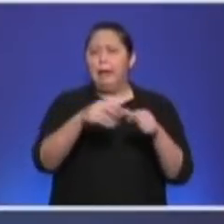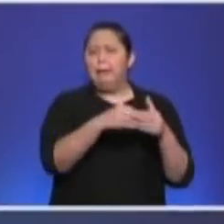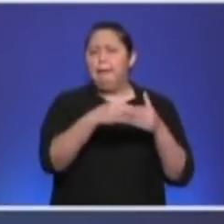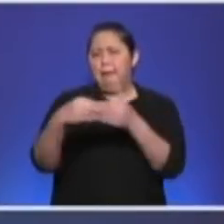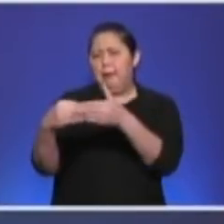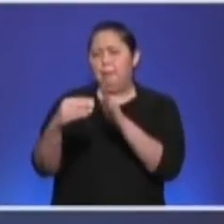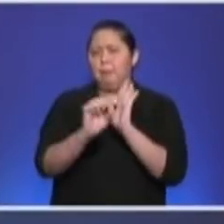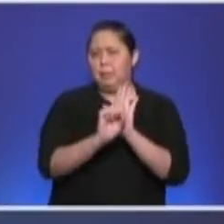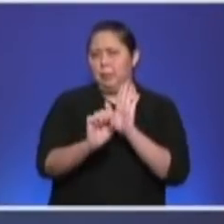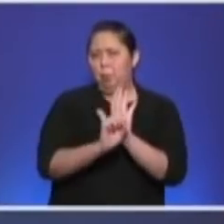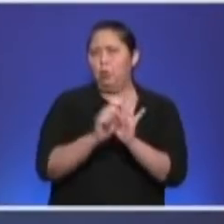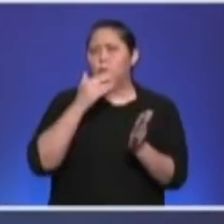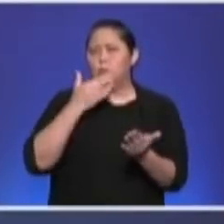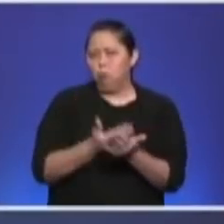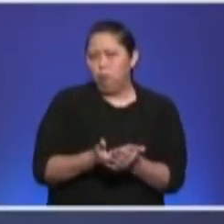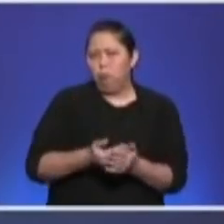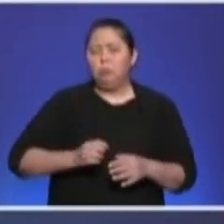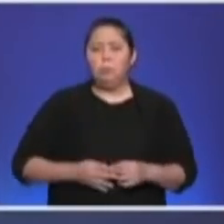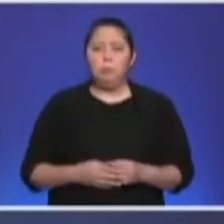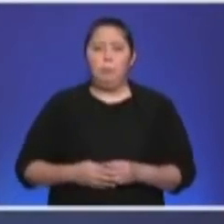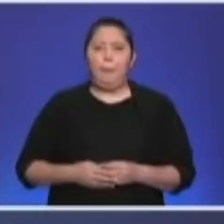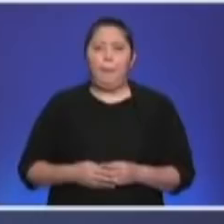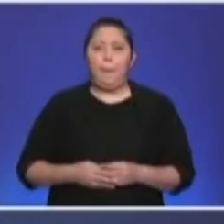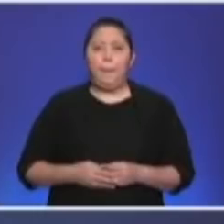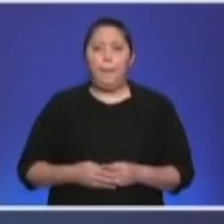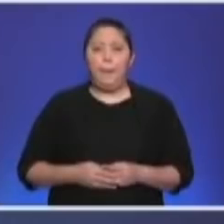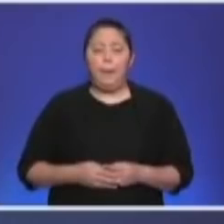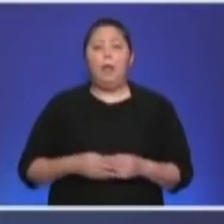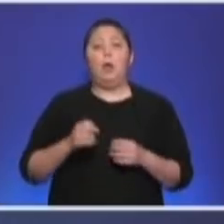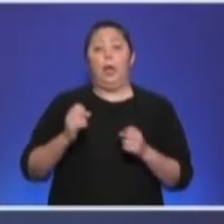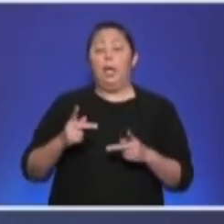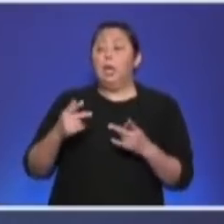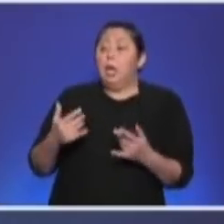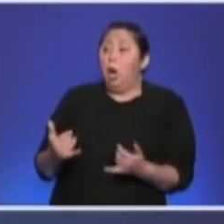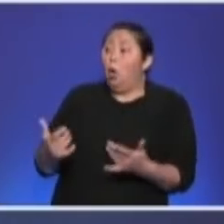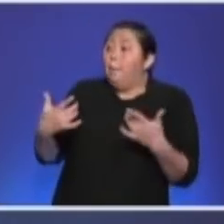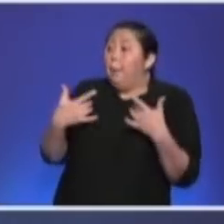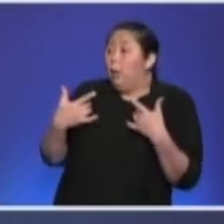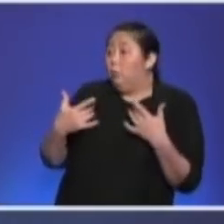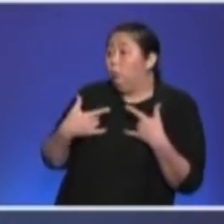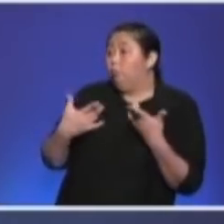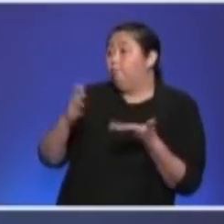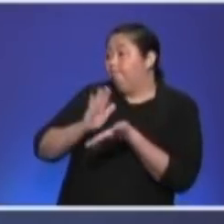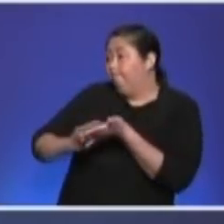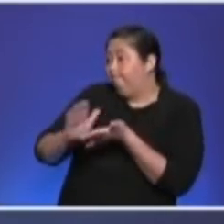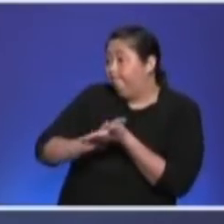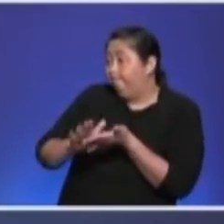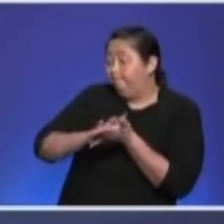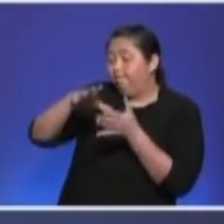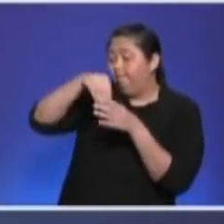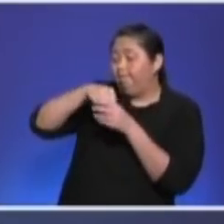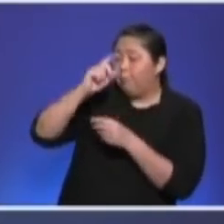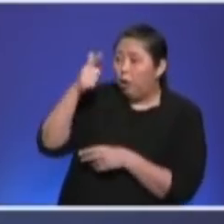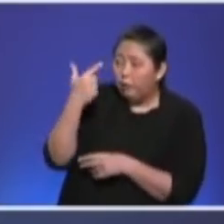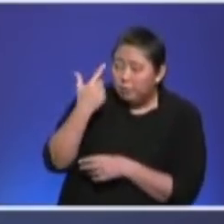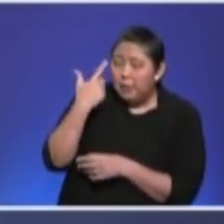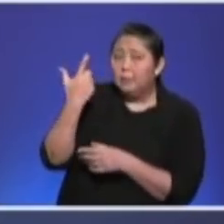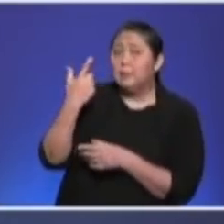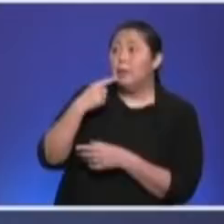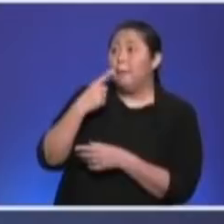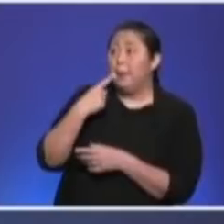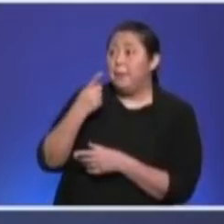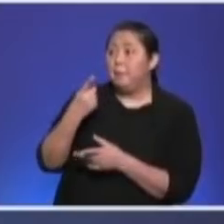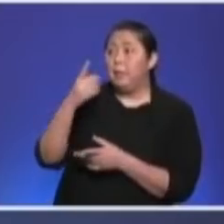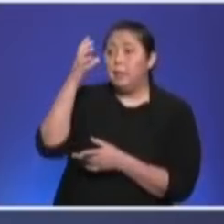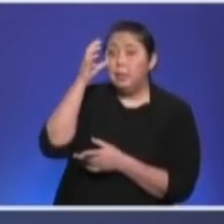Since nabanggit na rin po yung internal cleansing ni SP Soto and even Senator Kiko, gusto ko balikan si Attorney Serapio because you mentioned something